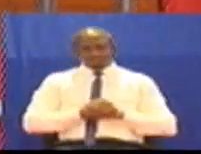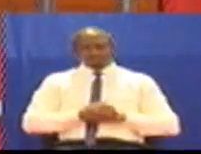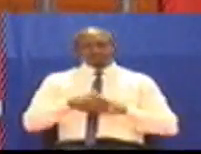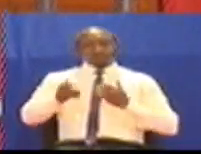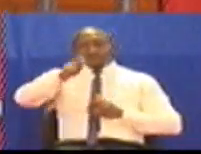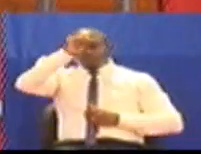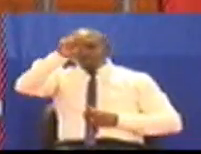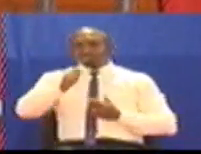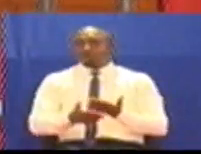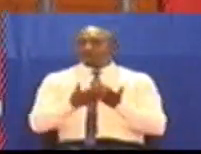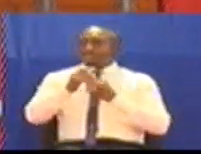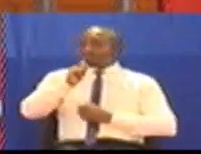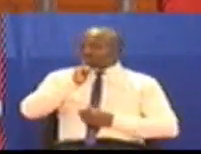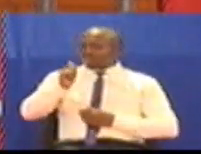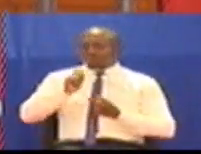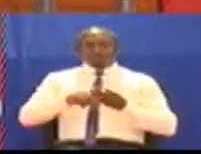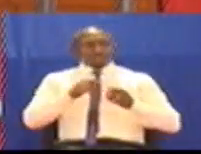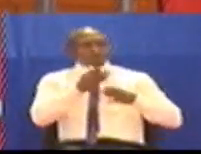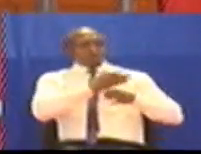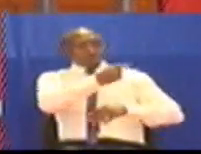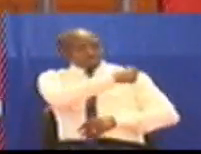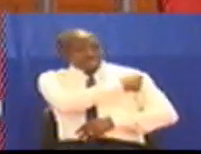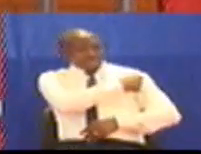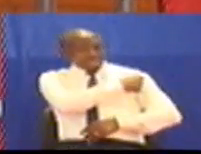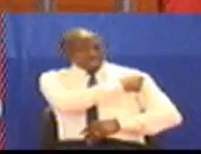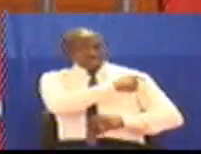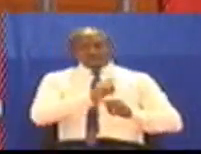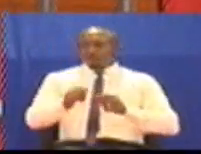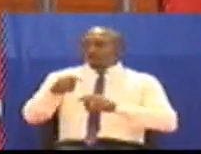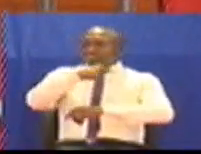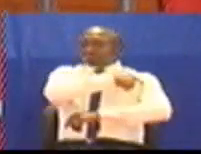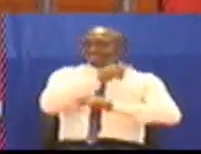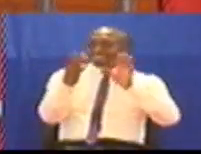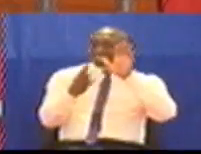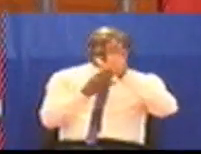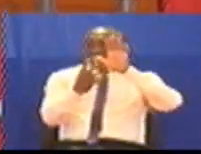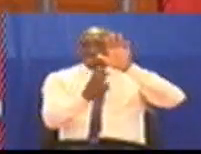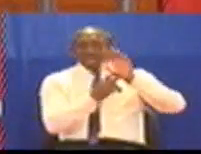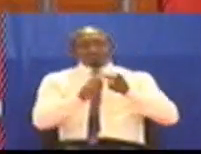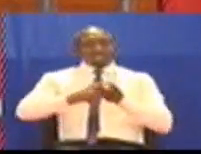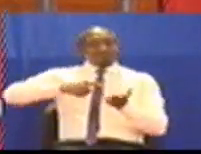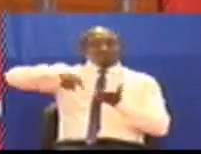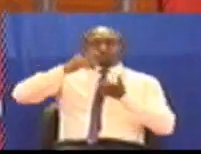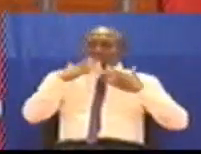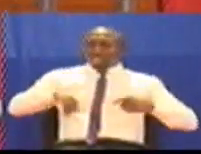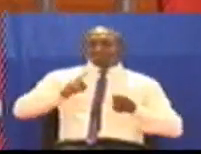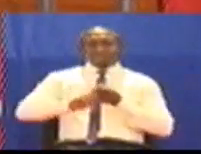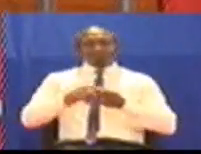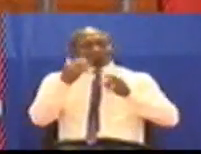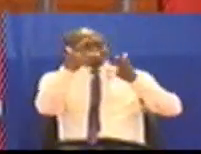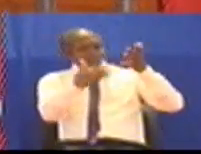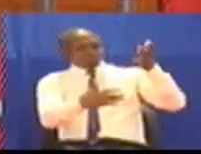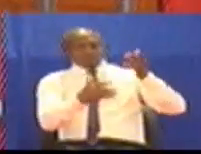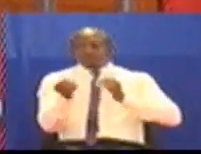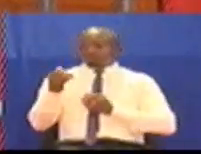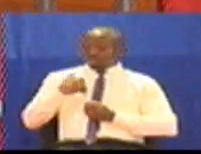Mheshimiwa Naibu Spika, swala la hospitali zimeelezewa hapo, hospitali 98, kuna vituo vya afya kadhaa, kuna zahanati kadhaa. Mchango